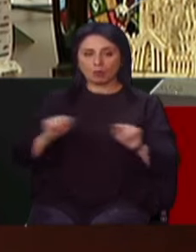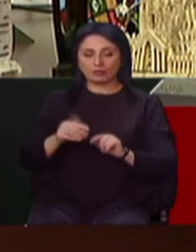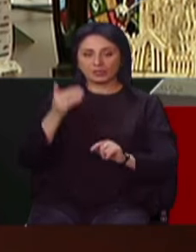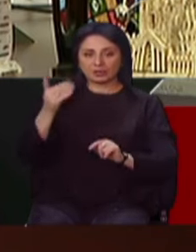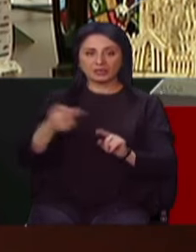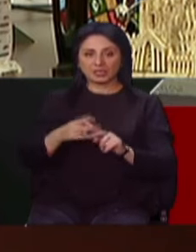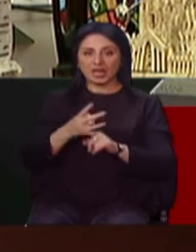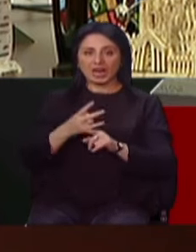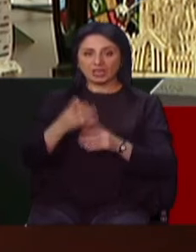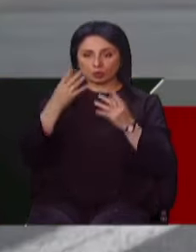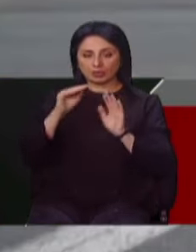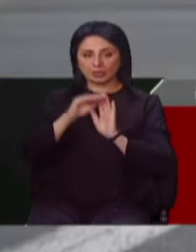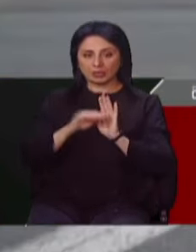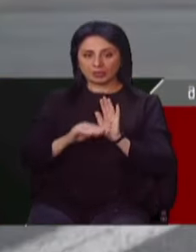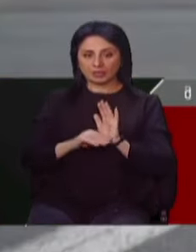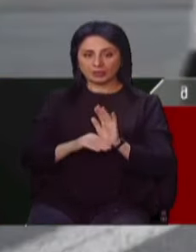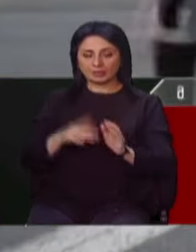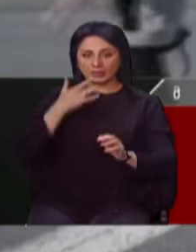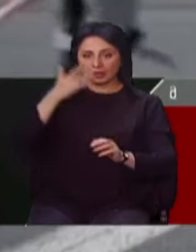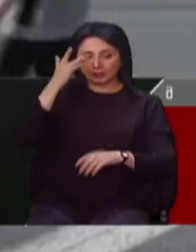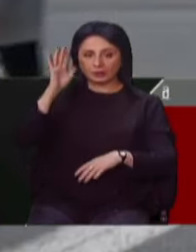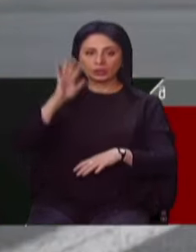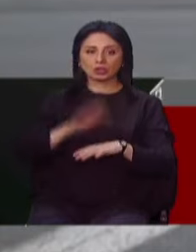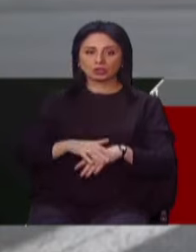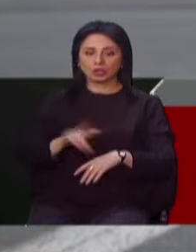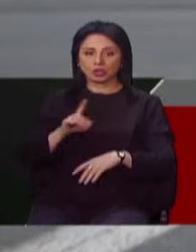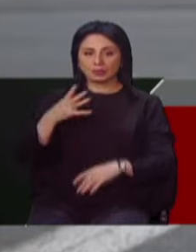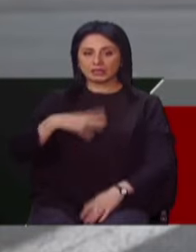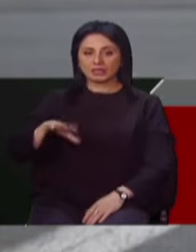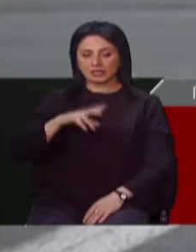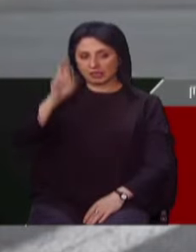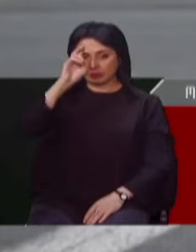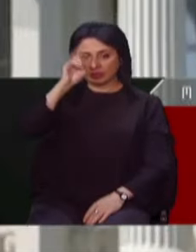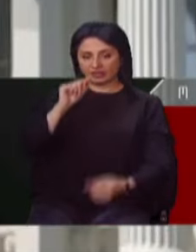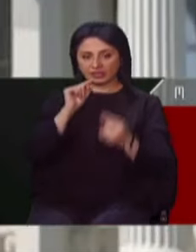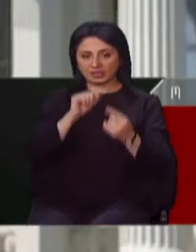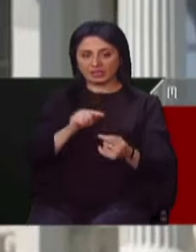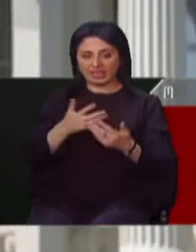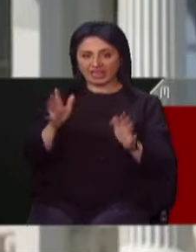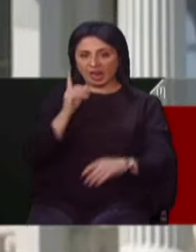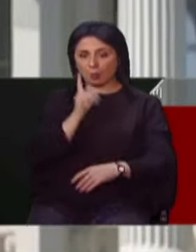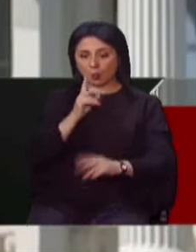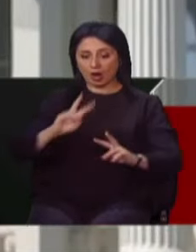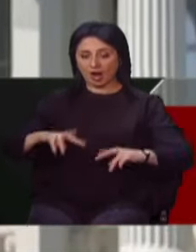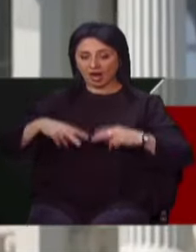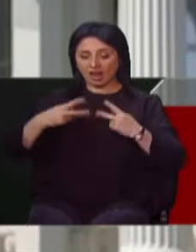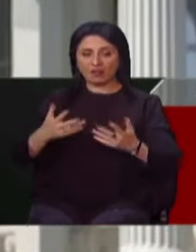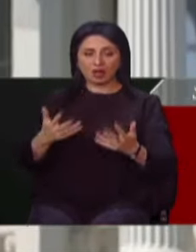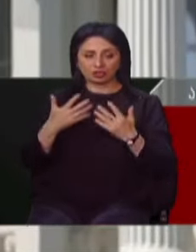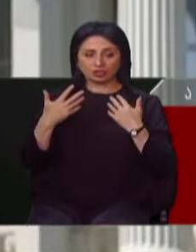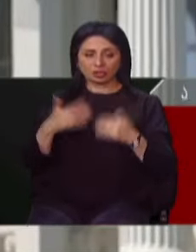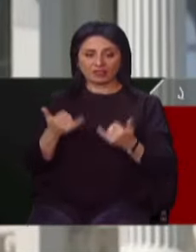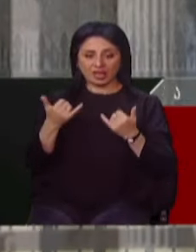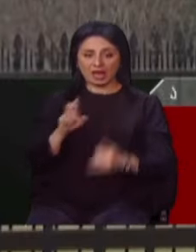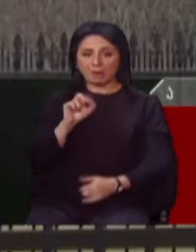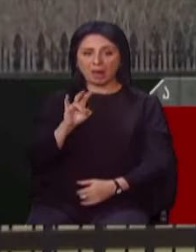მისი ეს რადიკალური დღის წესი. ამერიკის შეერთებული შტატები, რომ საქართველოს მთავრობის წინააღმდეგ ღია მუქარაზე გადავიდა, ეს აშკარაა.